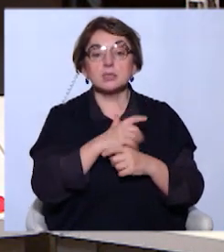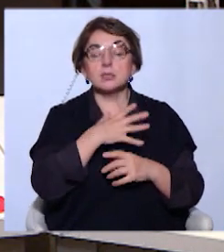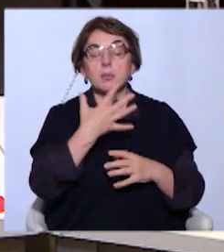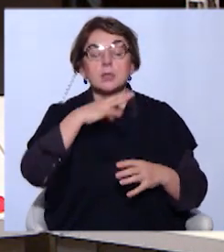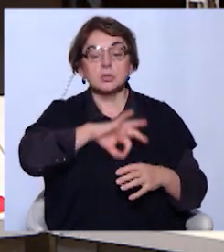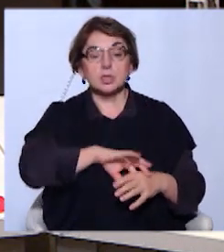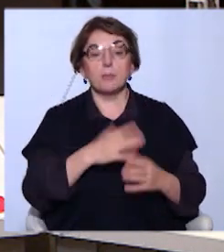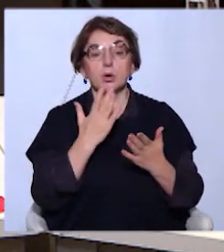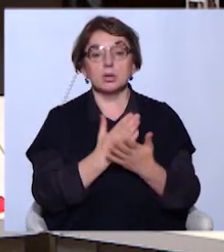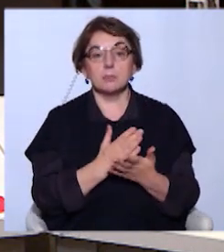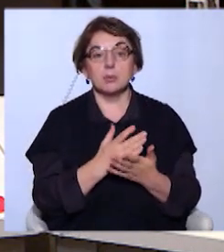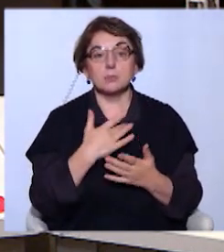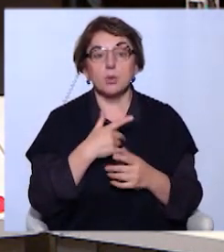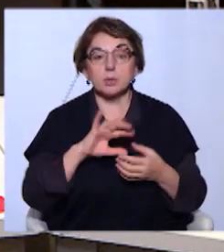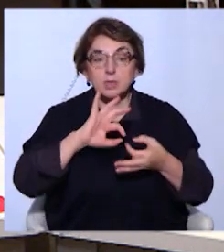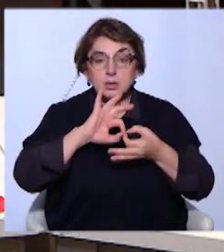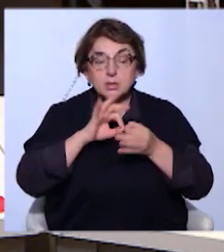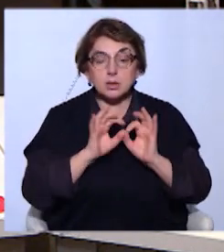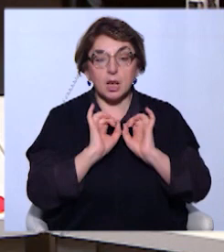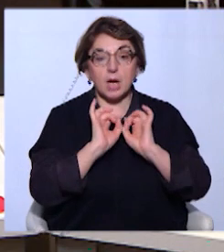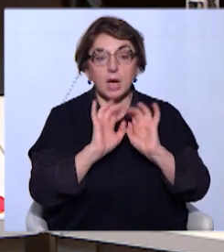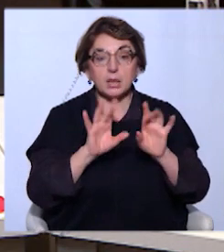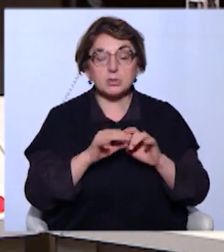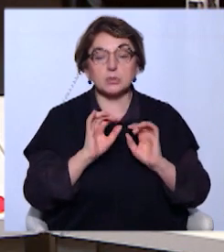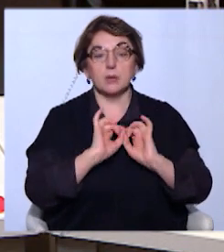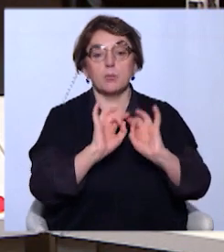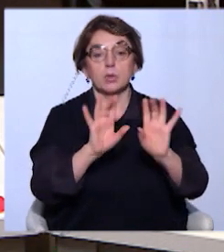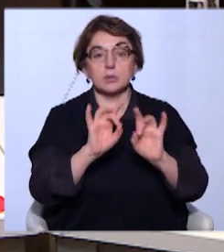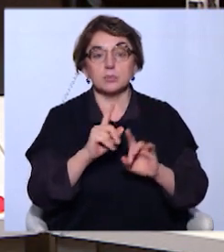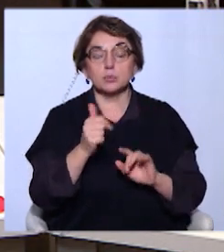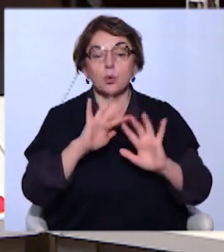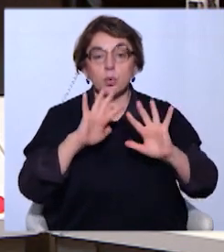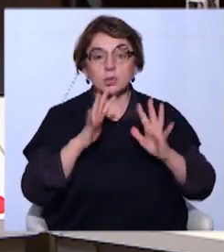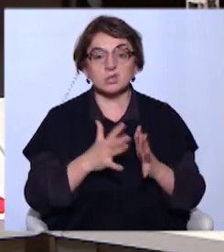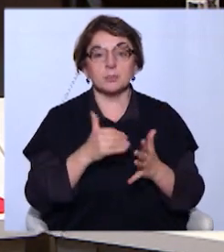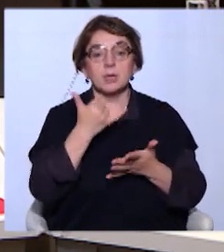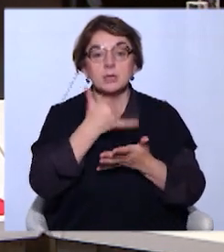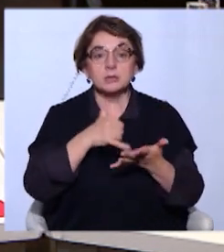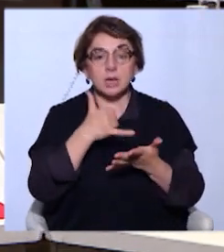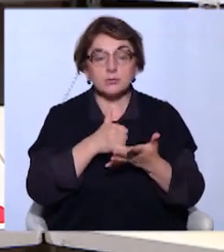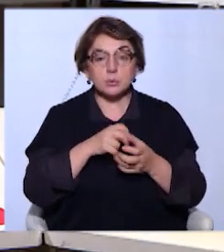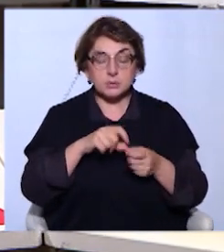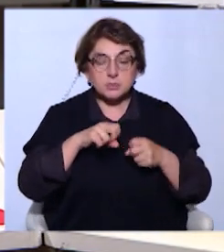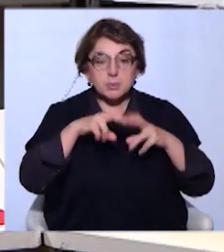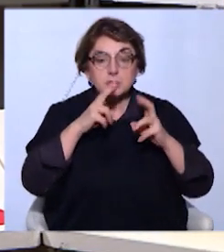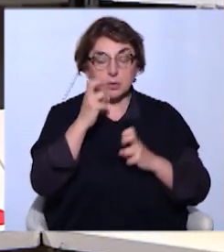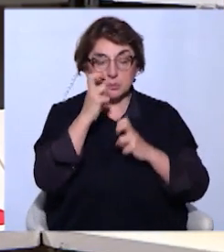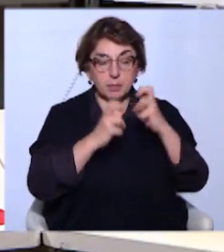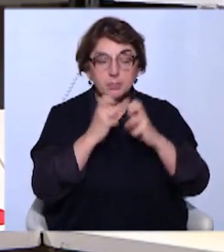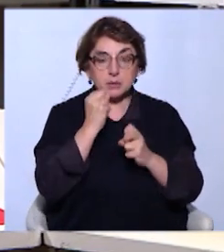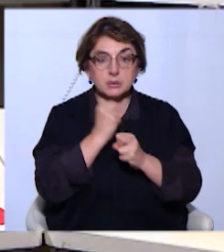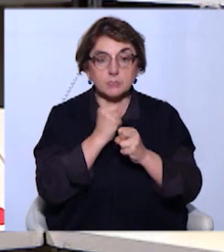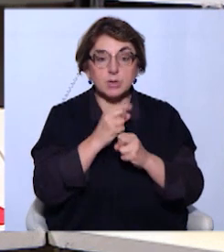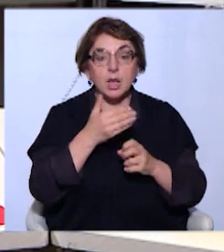ნივთიერებისა, რომელსაც შემდეგ ძალიან დიდი გამოყენება აქვს. მე უფრო დეტალურად რო აგიხსნათ და მოგაწოდოთ თუ როგორ ხდება